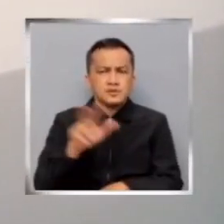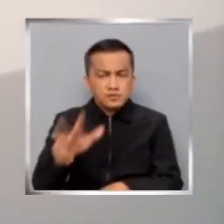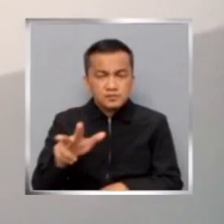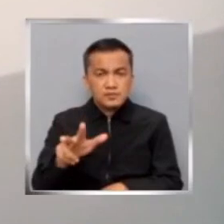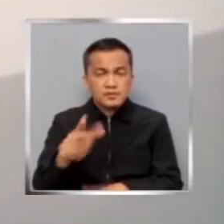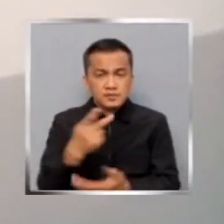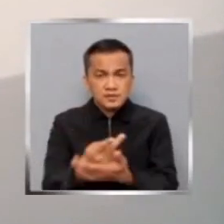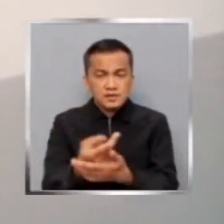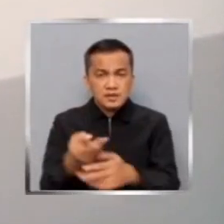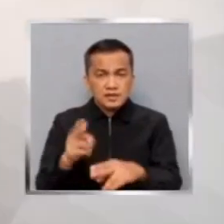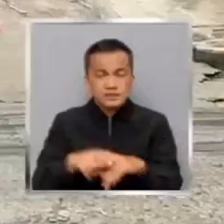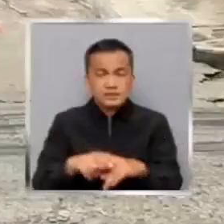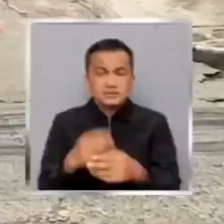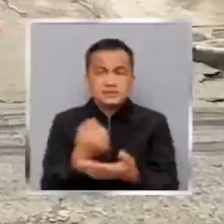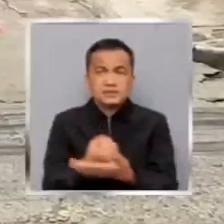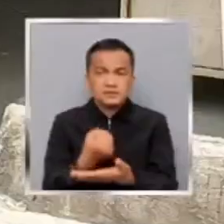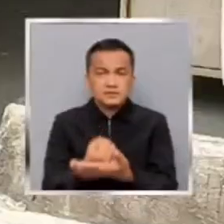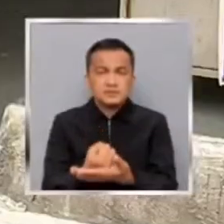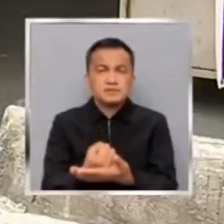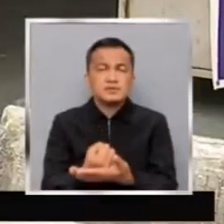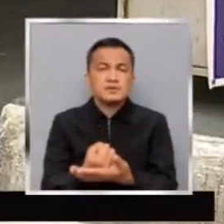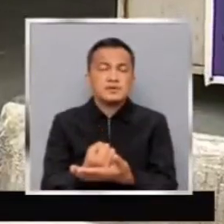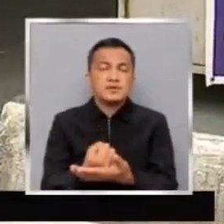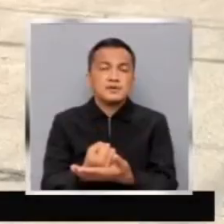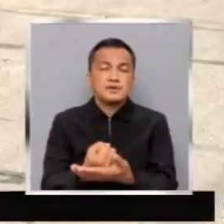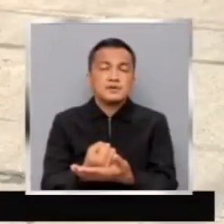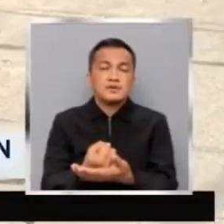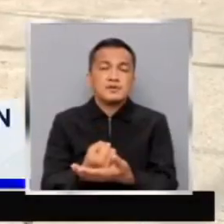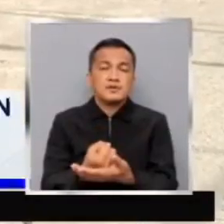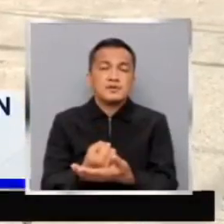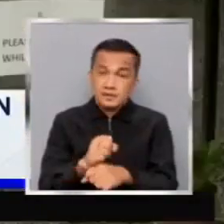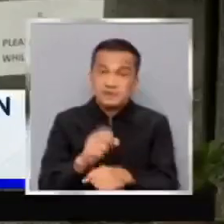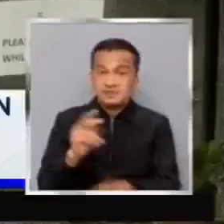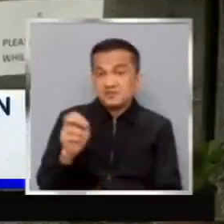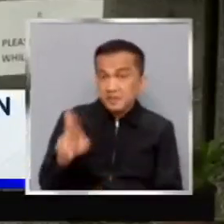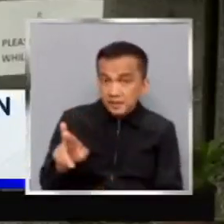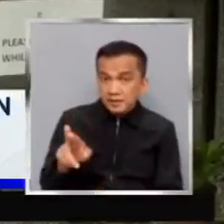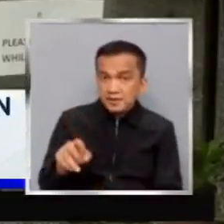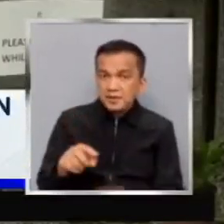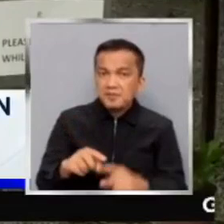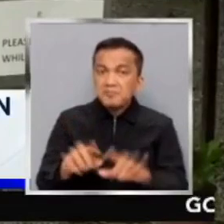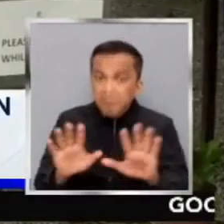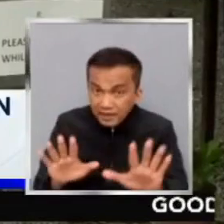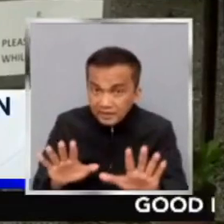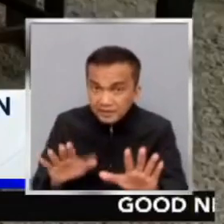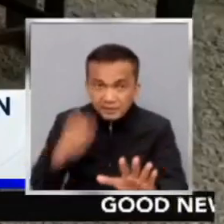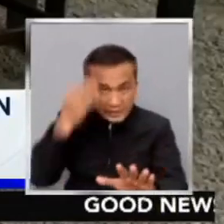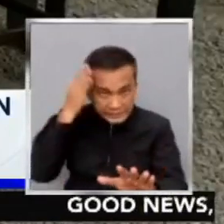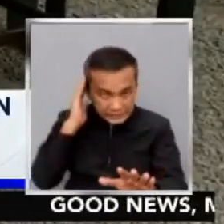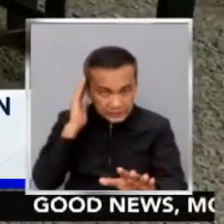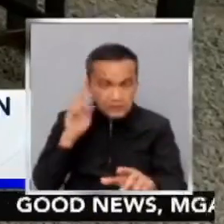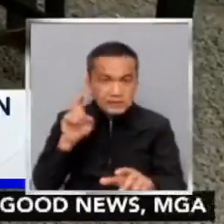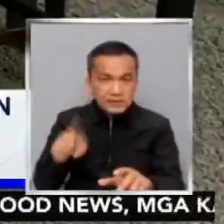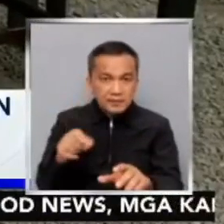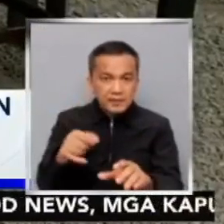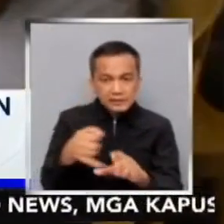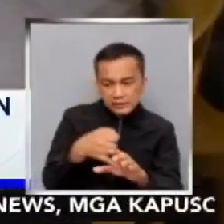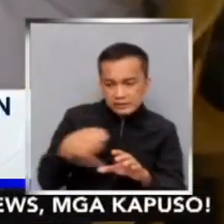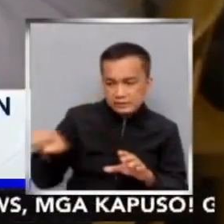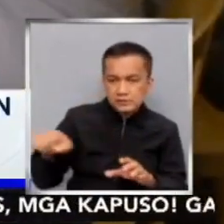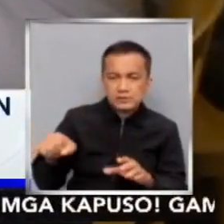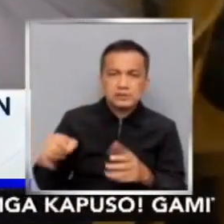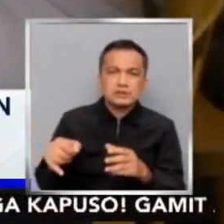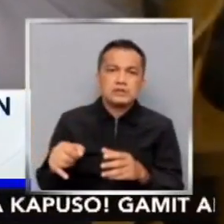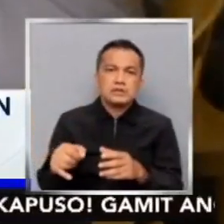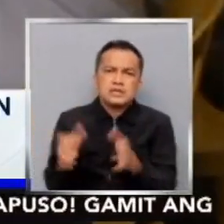sa NCR. Pero pakiusap nila, sana raw ay i-exempt ang mga